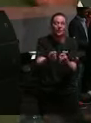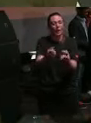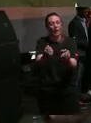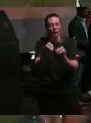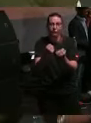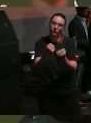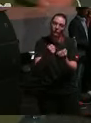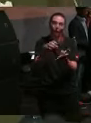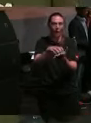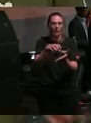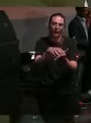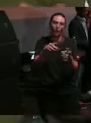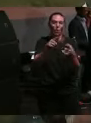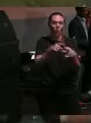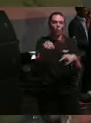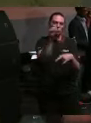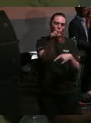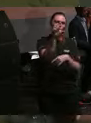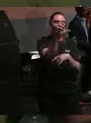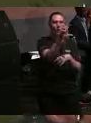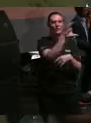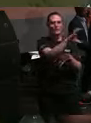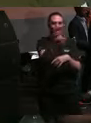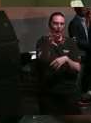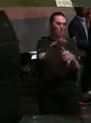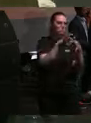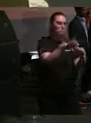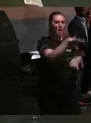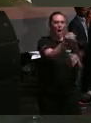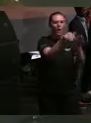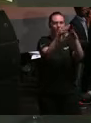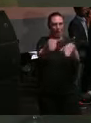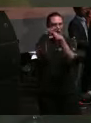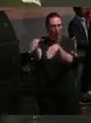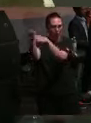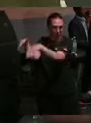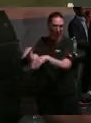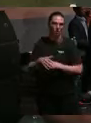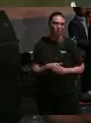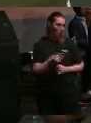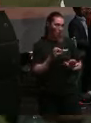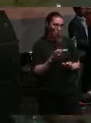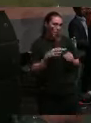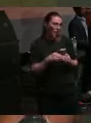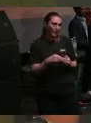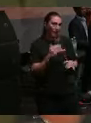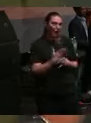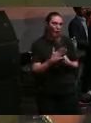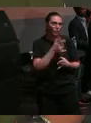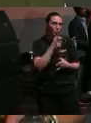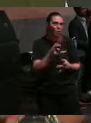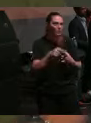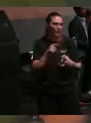tak. Slike ting det vi skal hente inn kraftunderskuddet på. Eller ja, vi var ikke helt enige om hvilken ord vi skal bruke, men jeg forholder meg til det